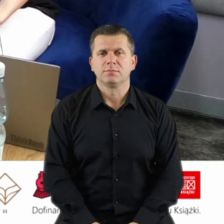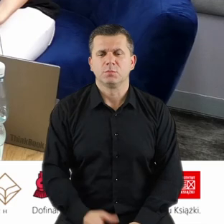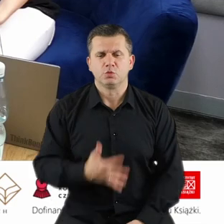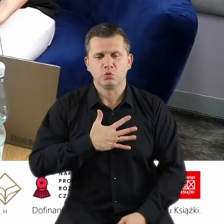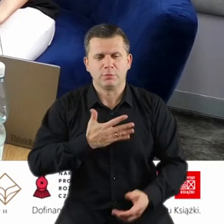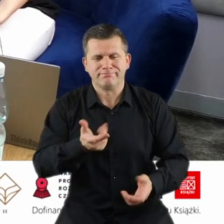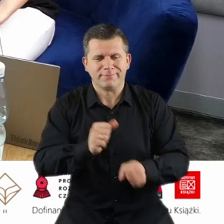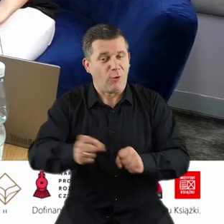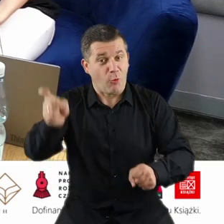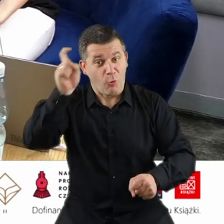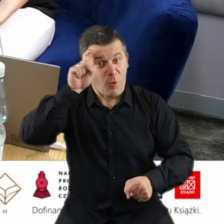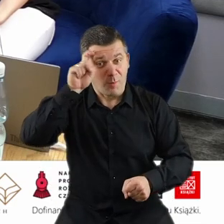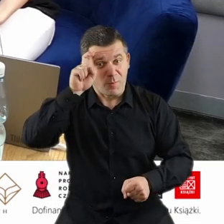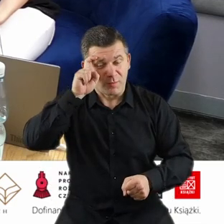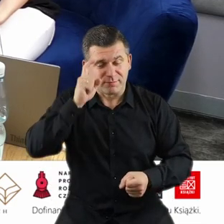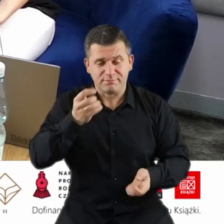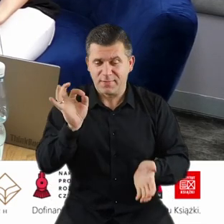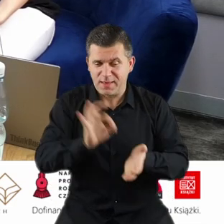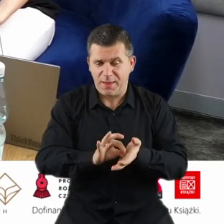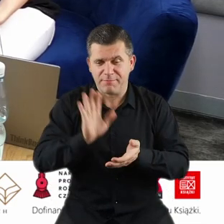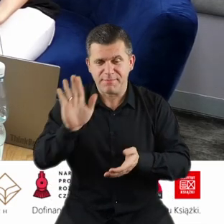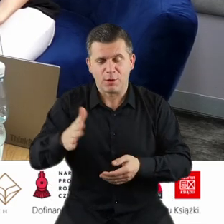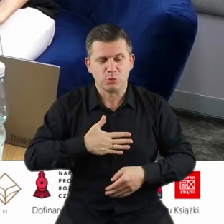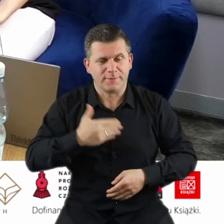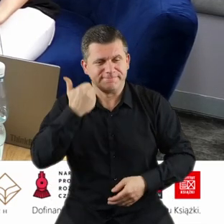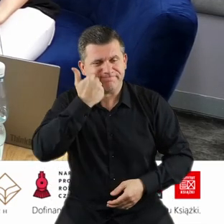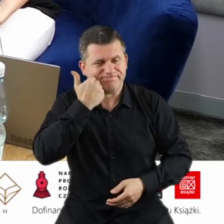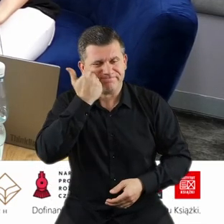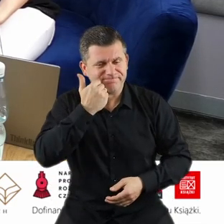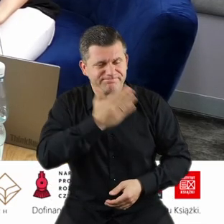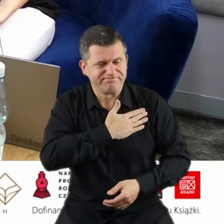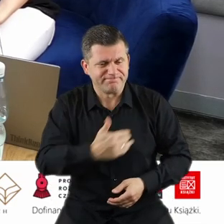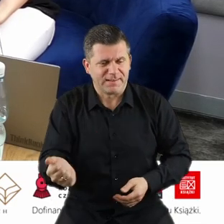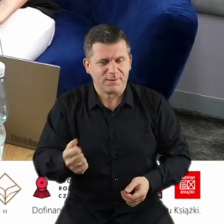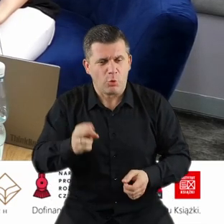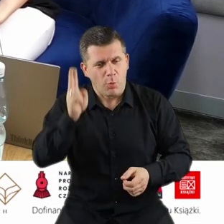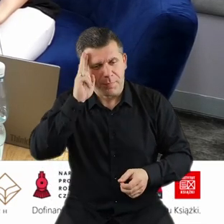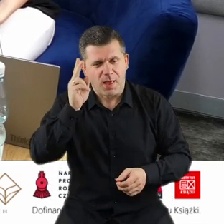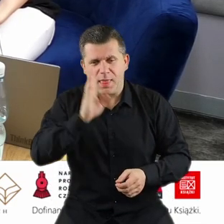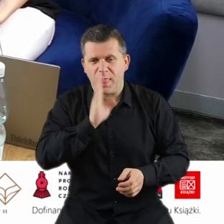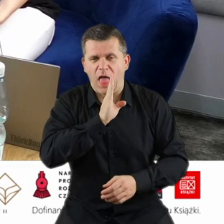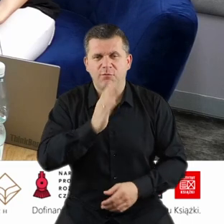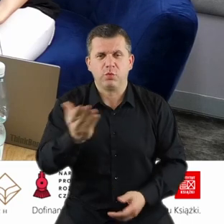i byłoby to dosyć kłopotliwe i na pewno bardzo zawstydzające dla tej młodej osoby.